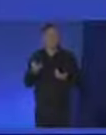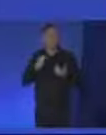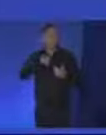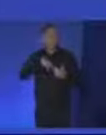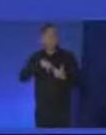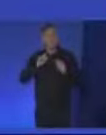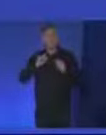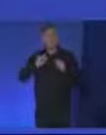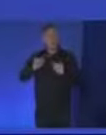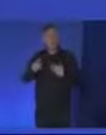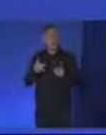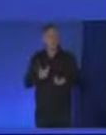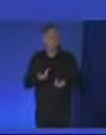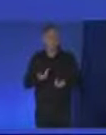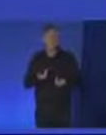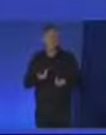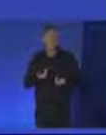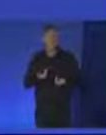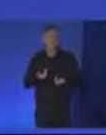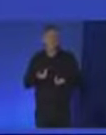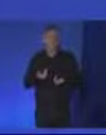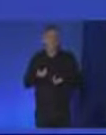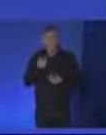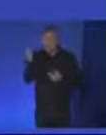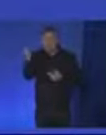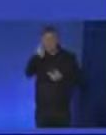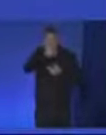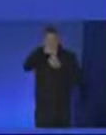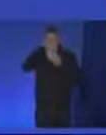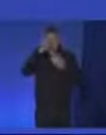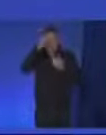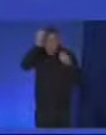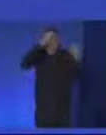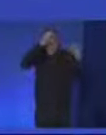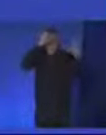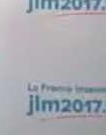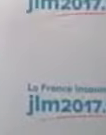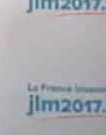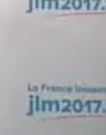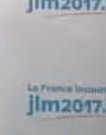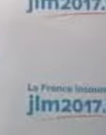vous. Il revient de vous battre et de vous unir pour le concrétiser.